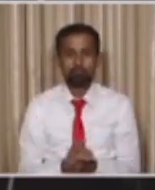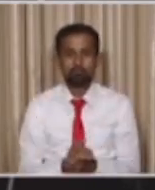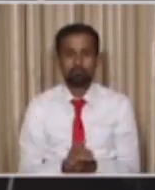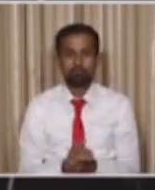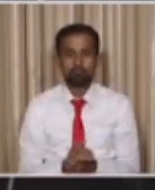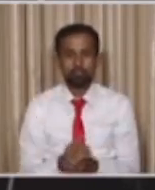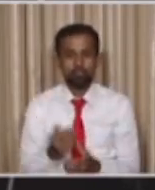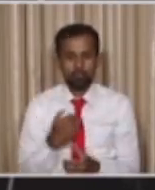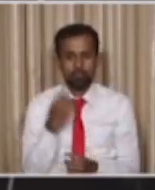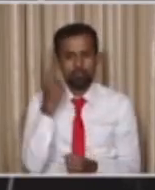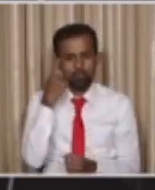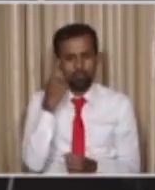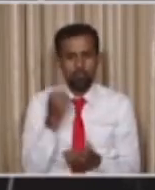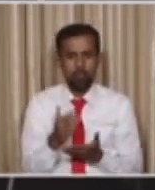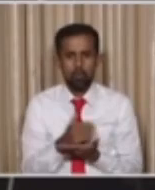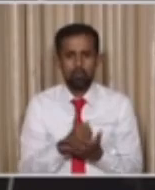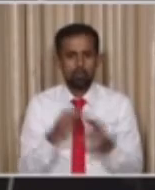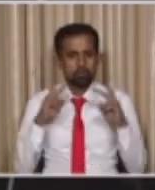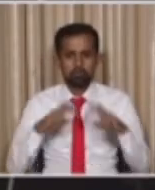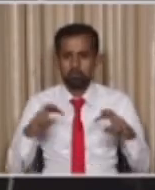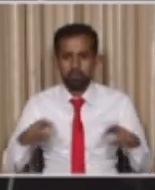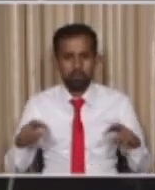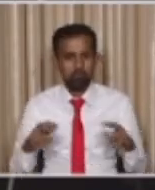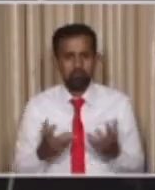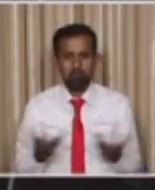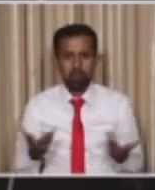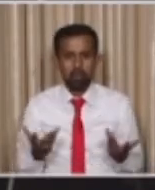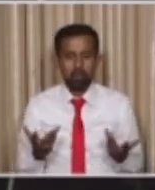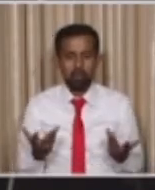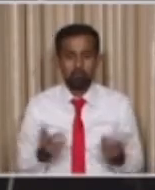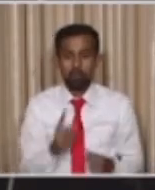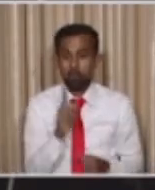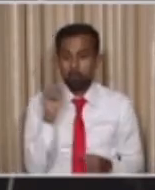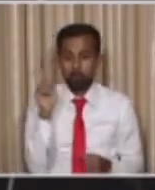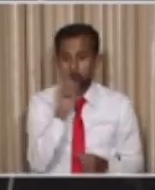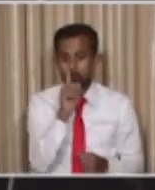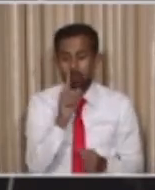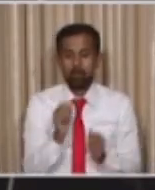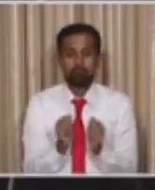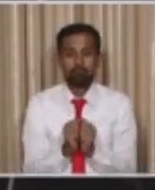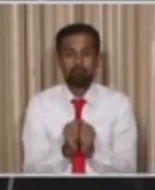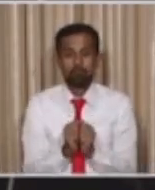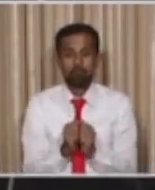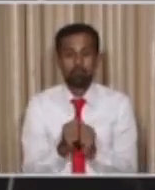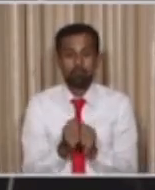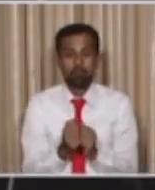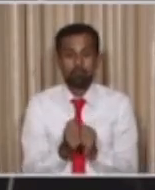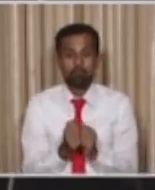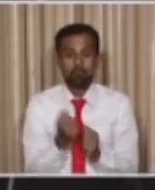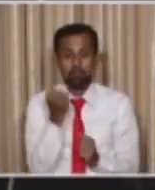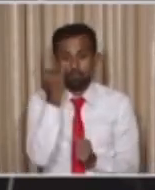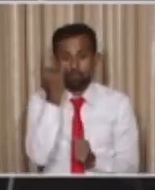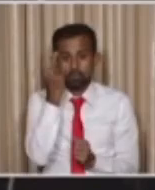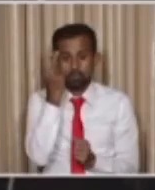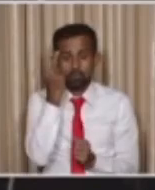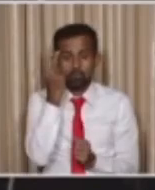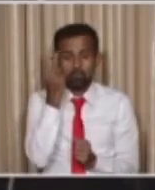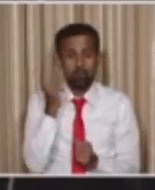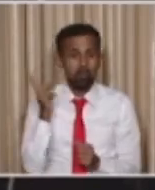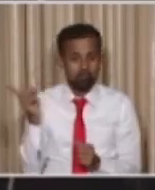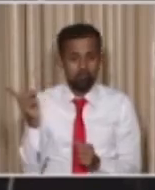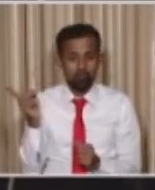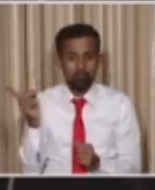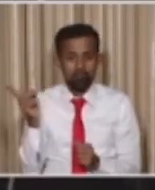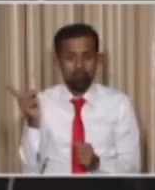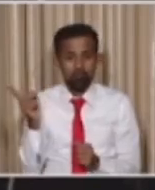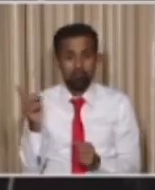නිසා අපි දන්නවා මේ හැම එකක්ම චෙක් කරන්න බෑ මේකට පළවෙනිම දේ තමයි අපි ගත්තොත් සිංගප්පූරුව ගත්තොත්